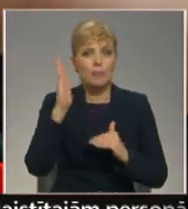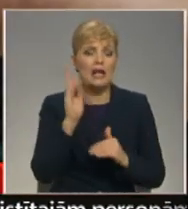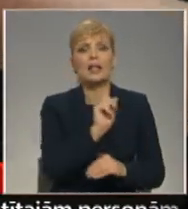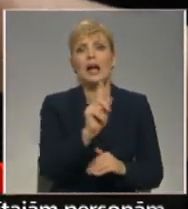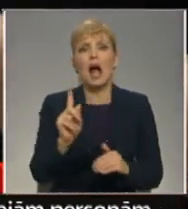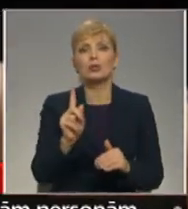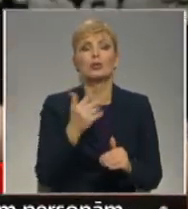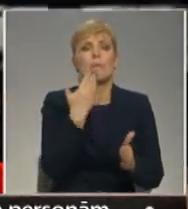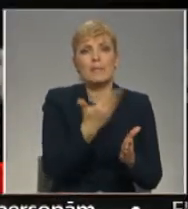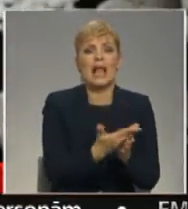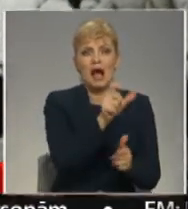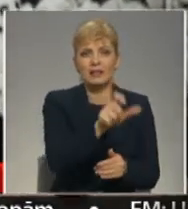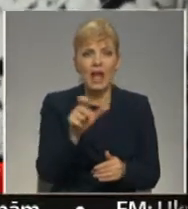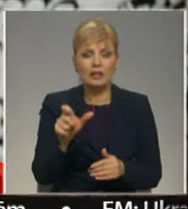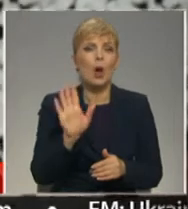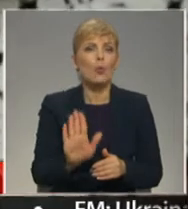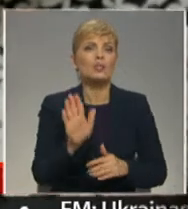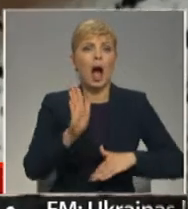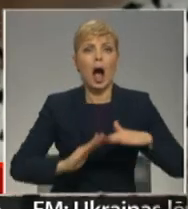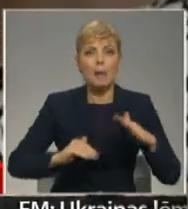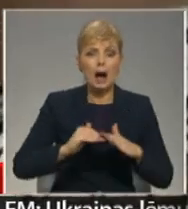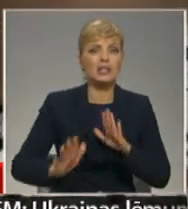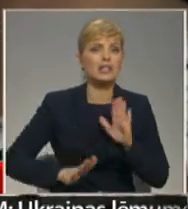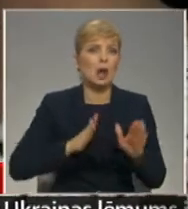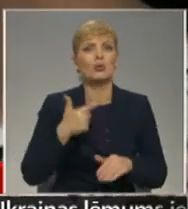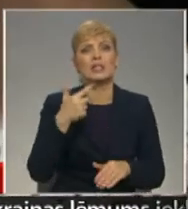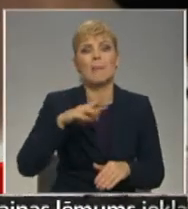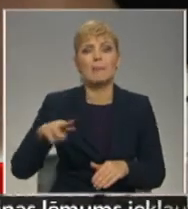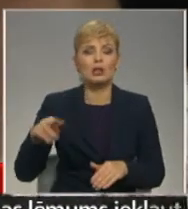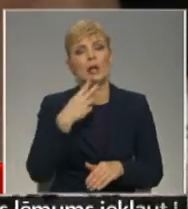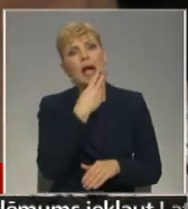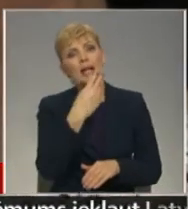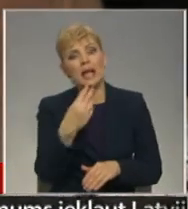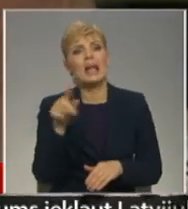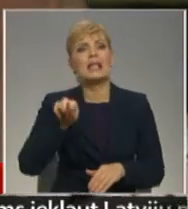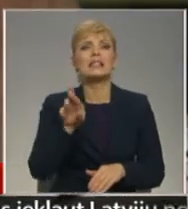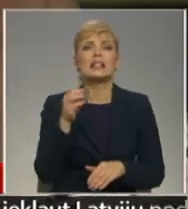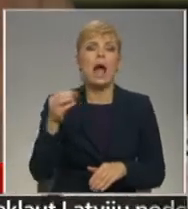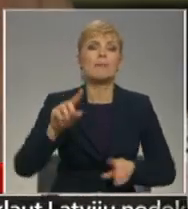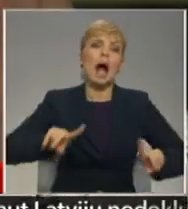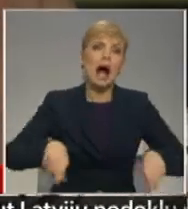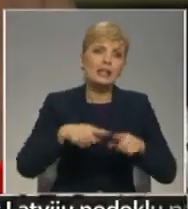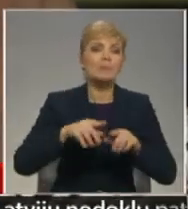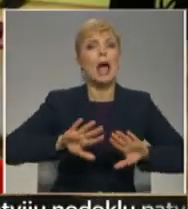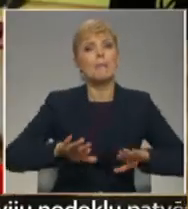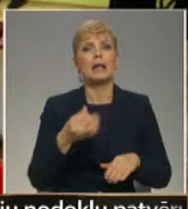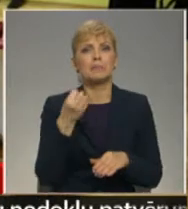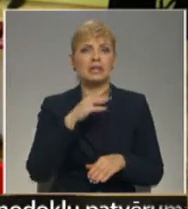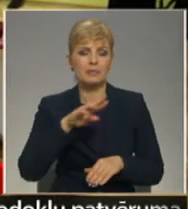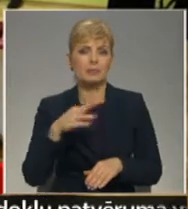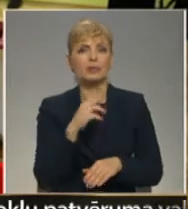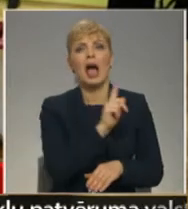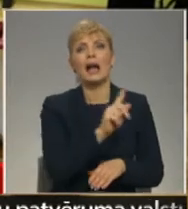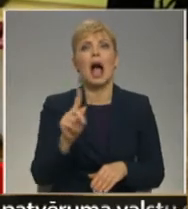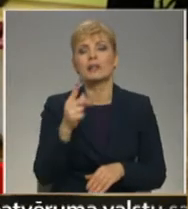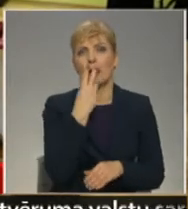uz pagasta pārvaldes vadītāju amatu ir sagatavojis 7 minūšu redzējumu par Snēpeles attīstību, bet 15 minūtes katram paredzēts, lai